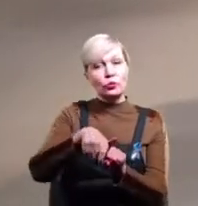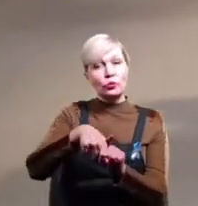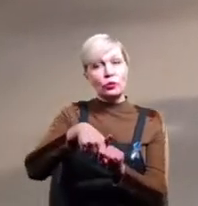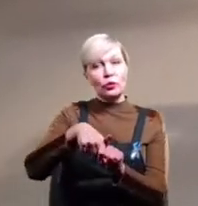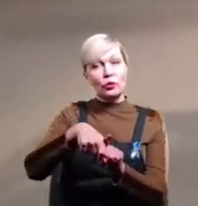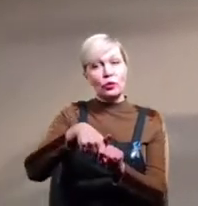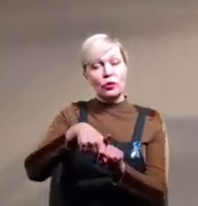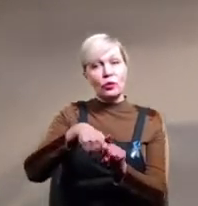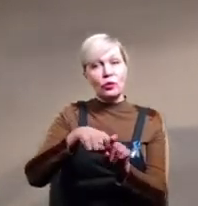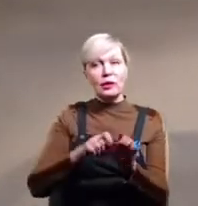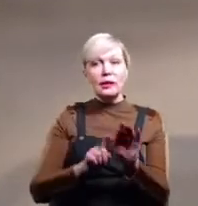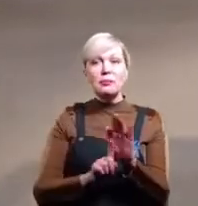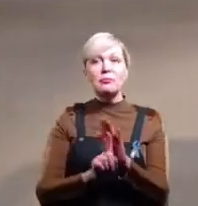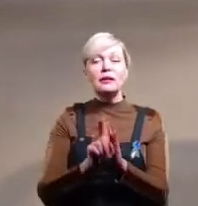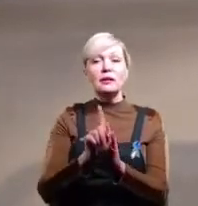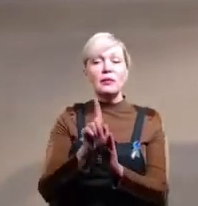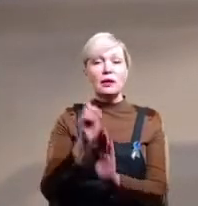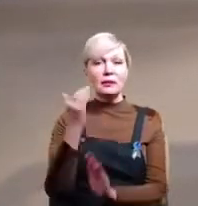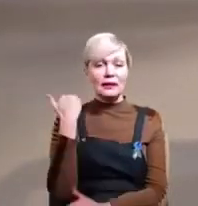спиной.